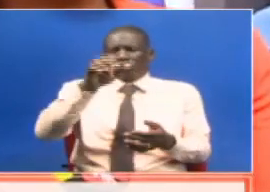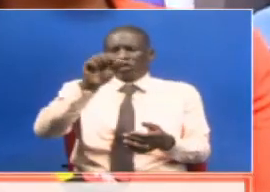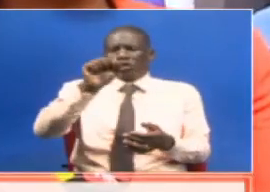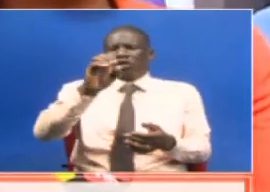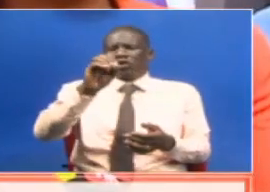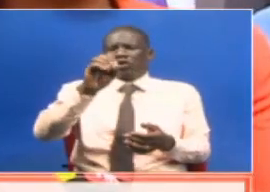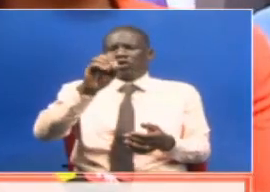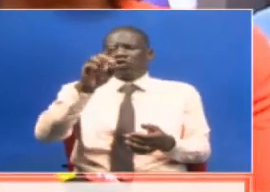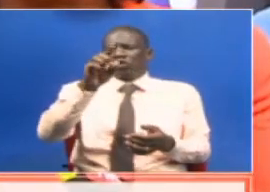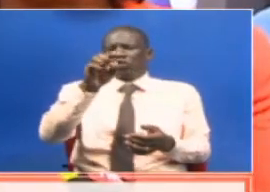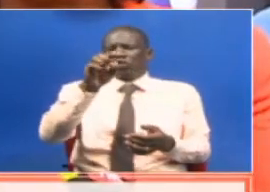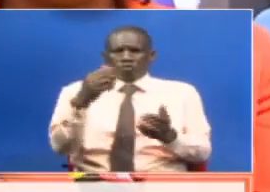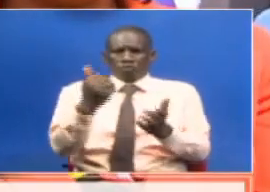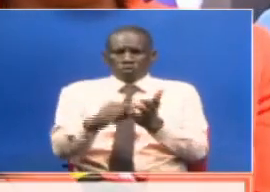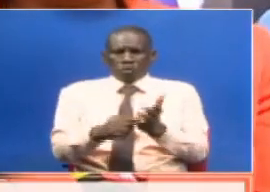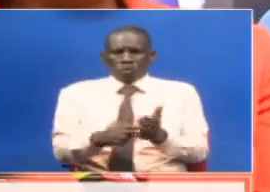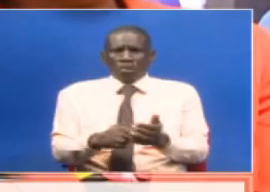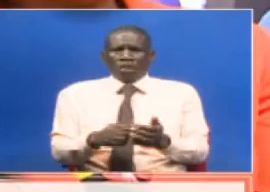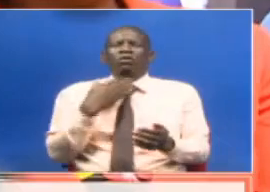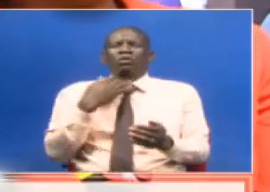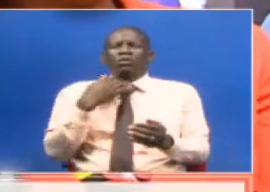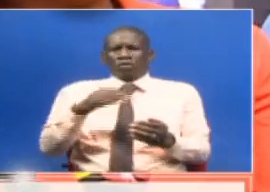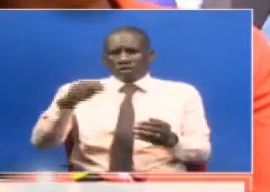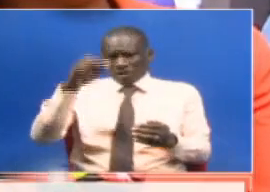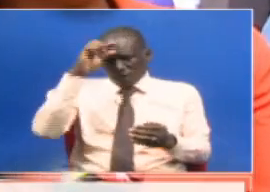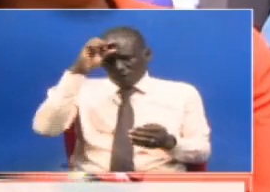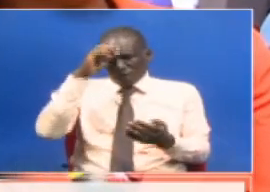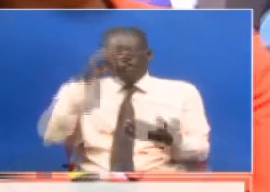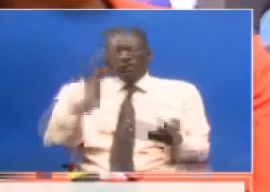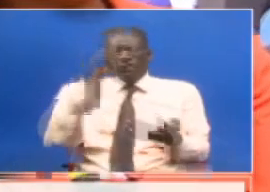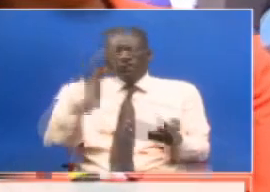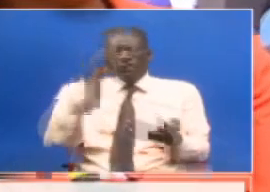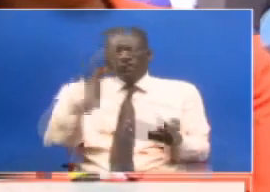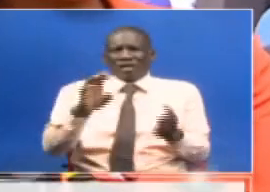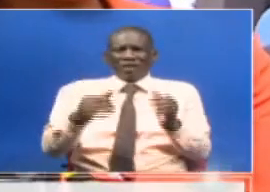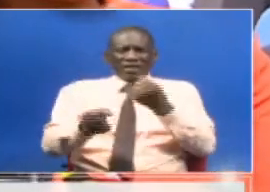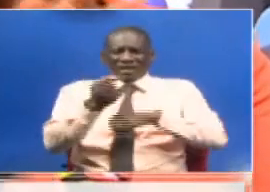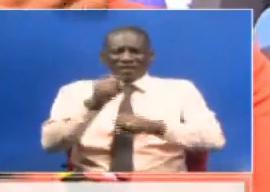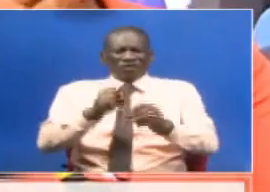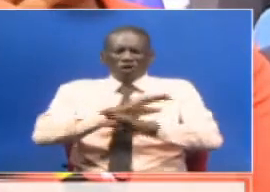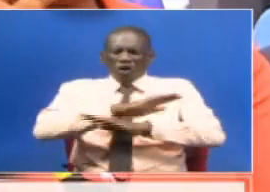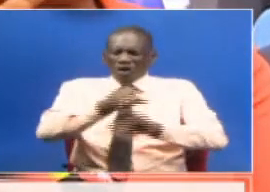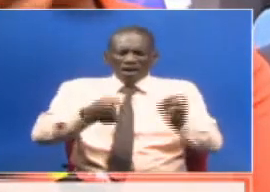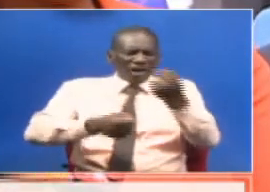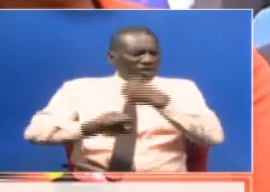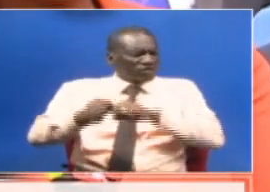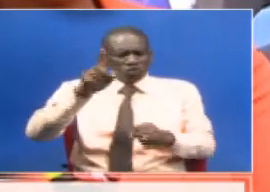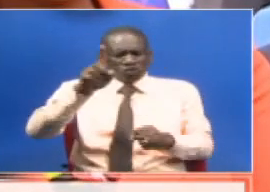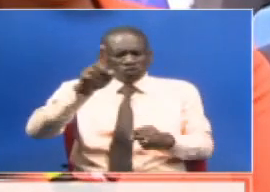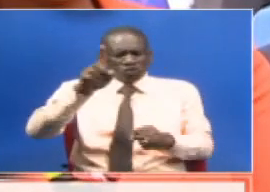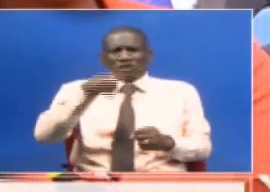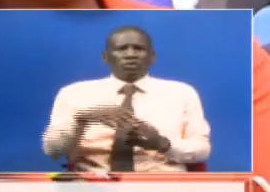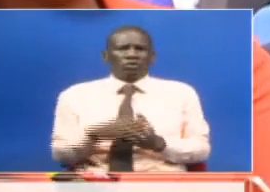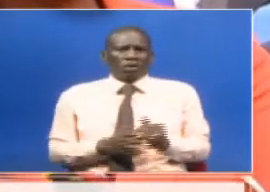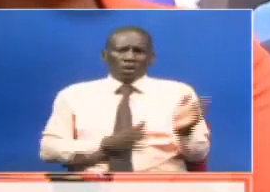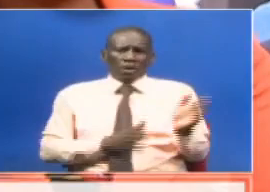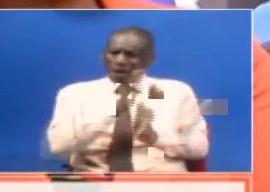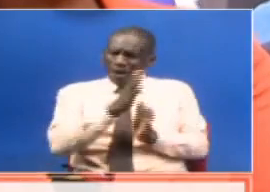the regime in power to suspend any other activities planned or